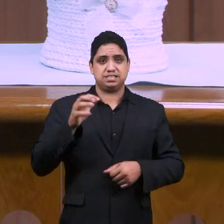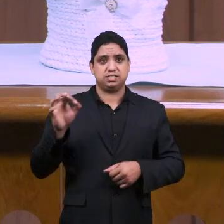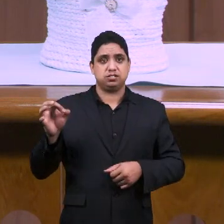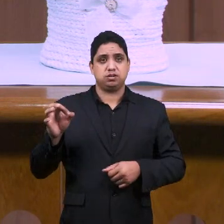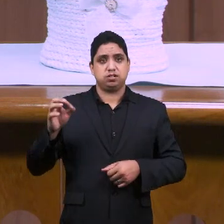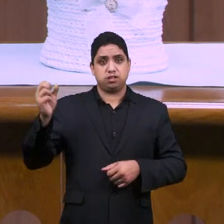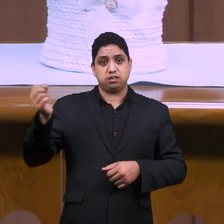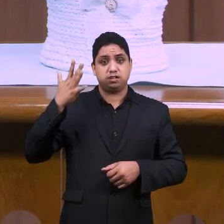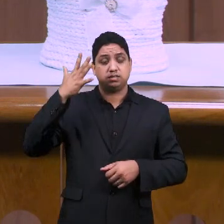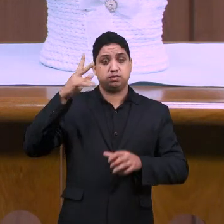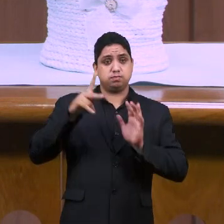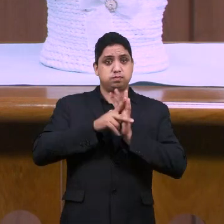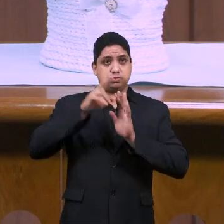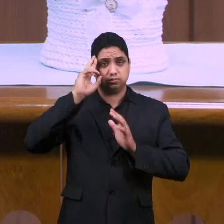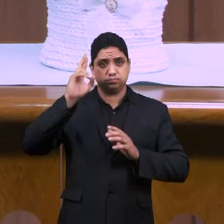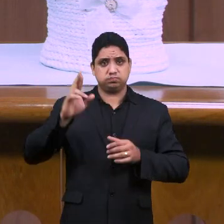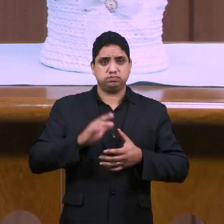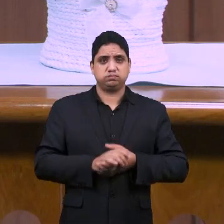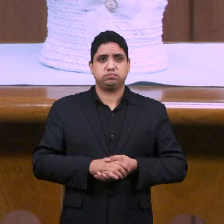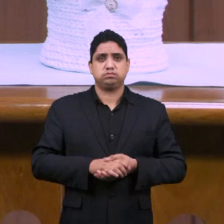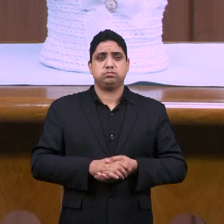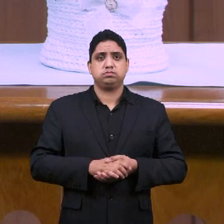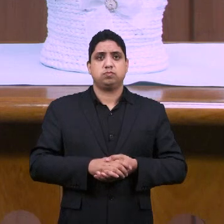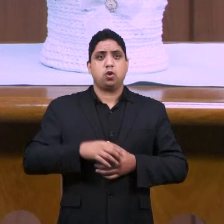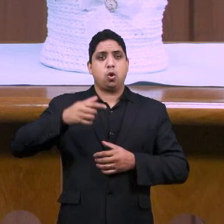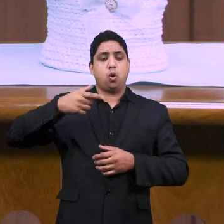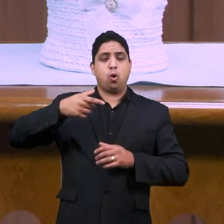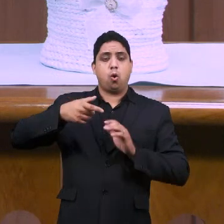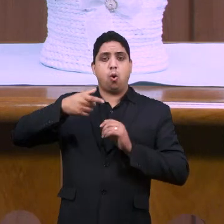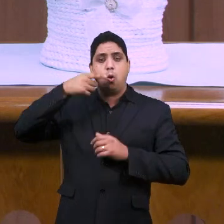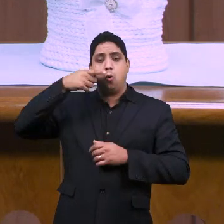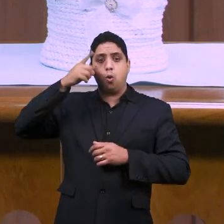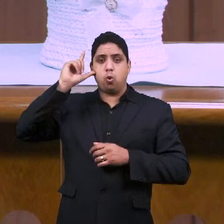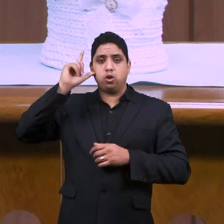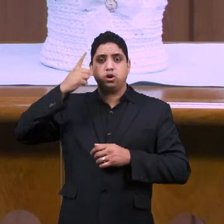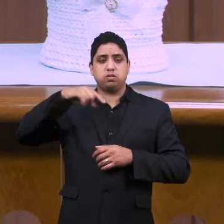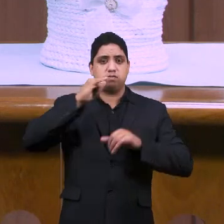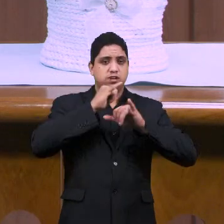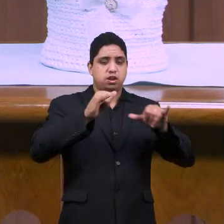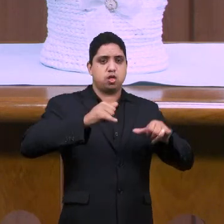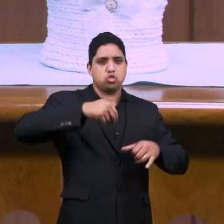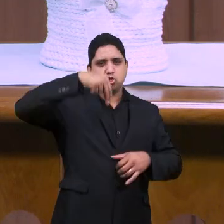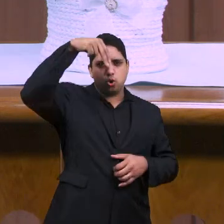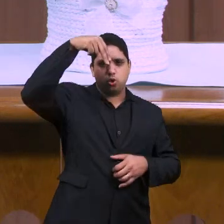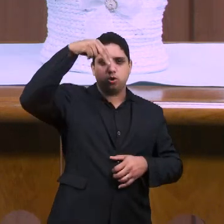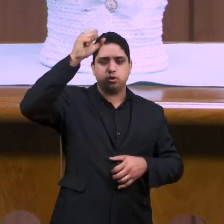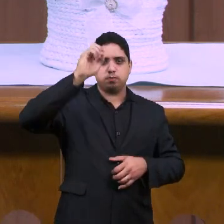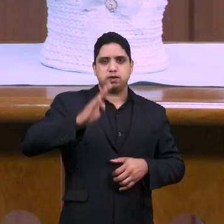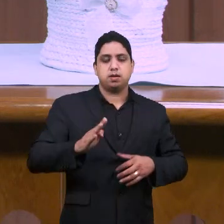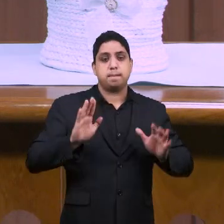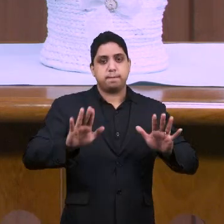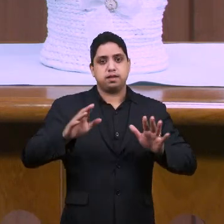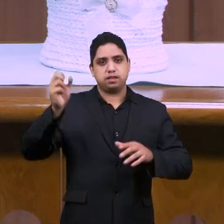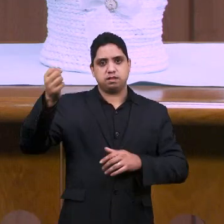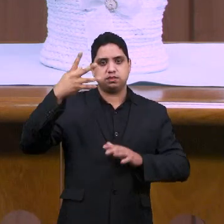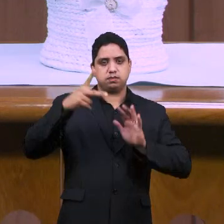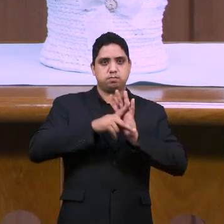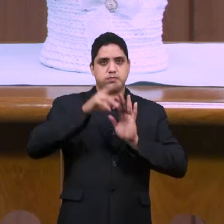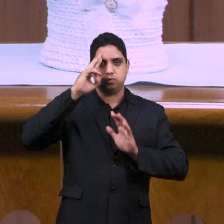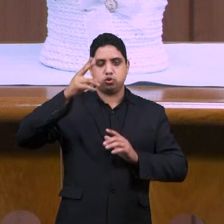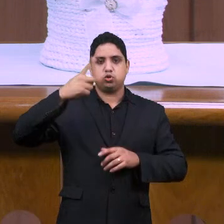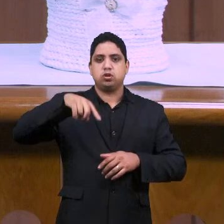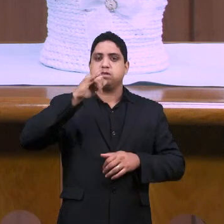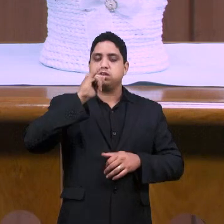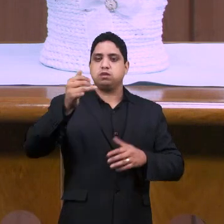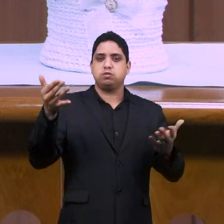à 17 heures. Une orientation que le Seigneur a donnée. Ces paroles ont été transmises hier pour la région nord. Pour